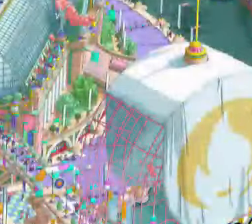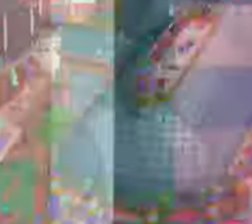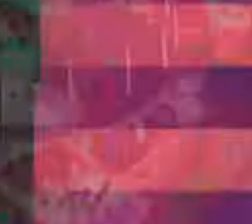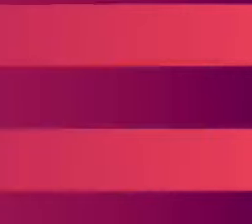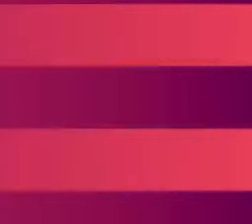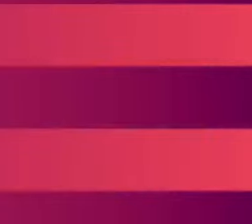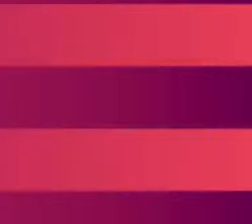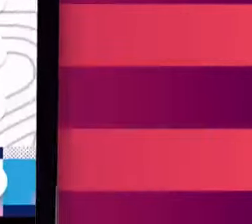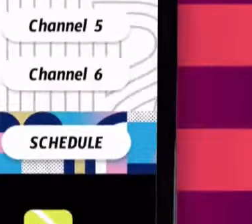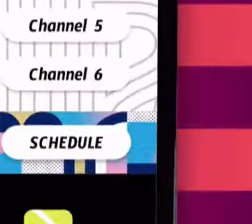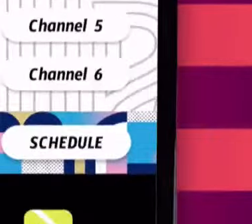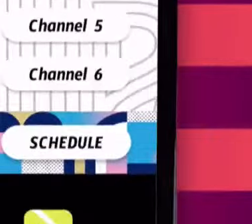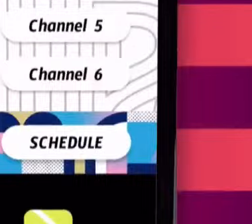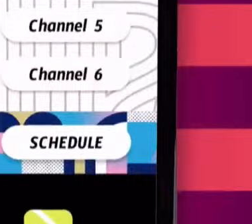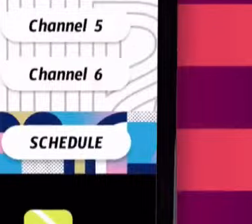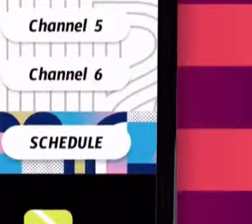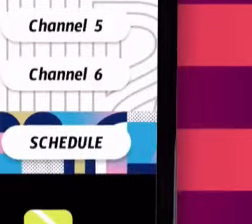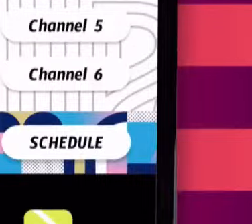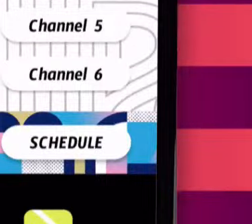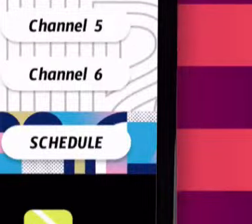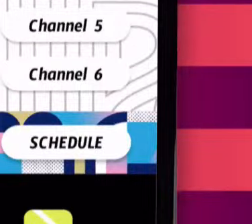Gagah melangkah.